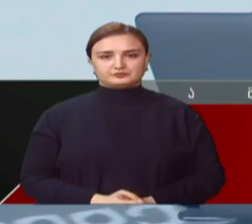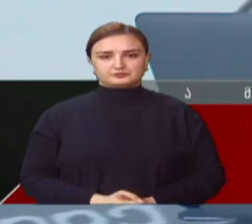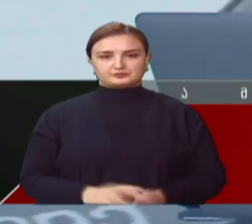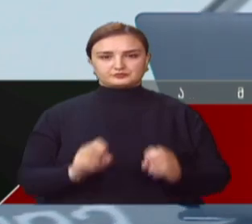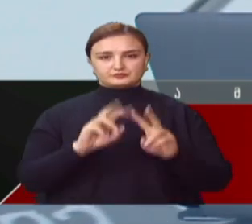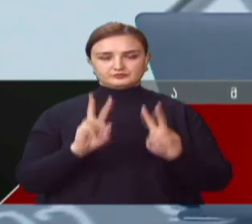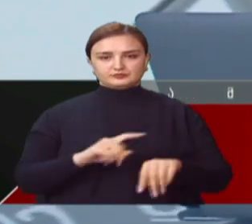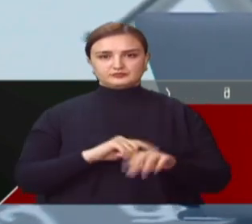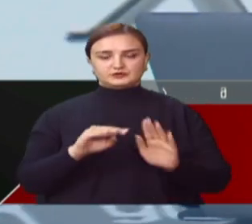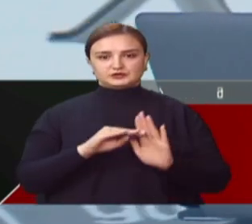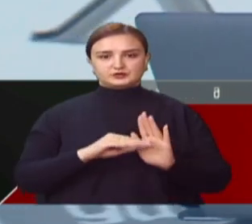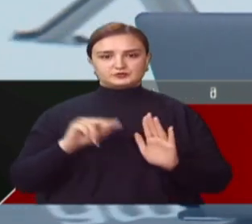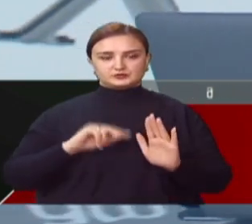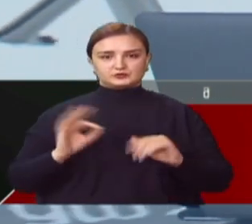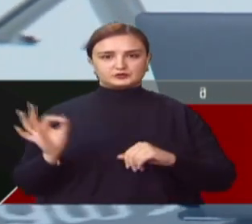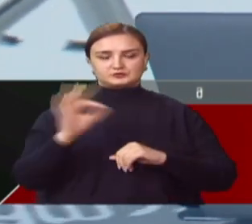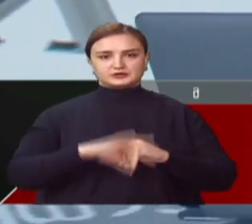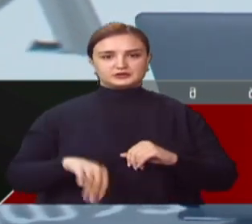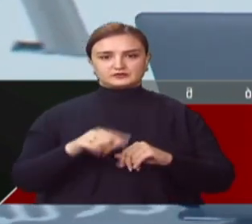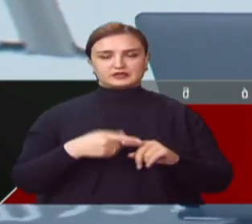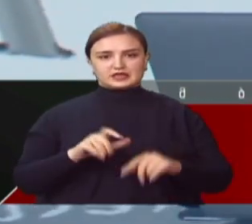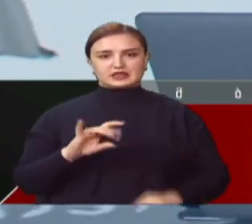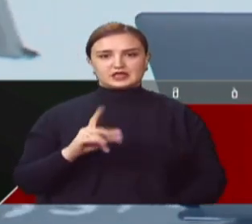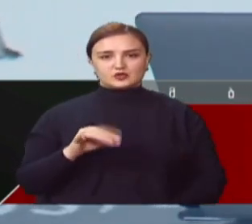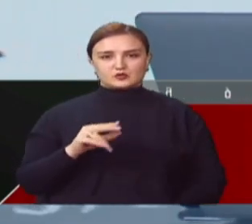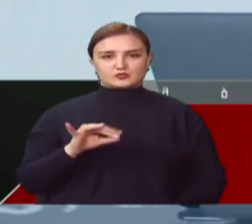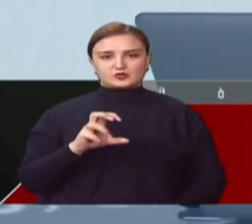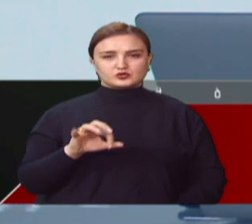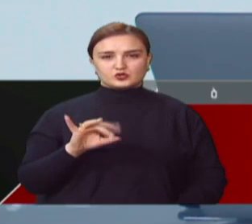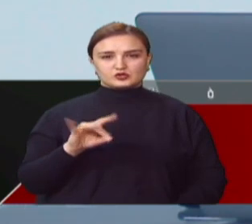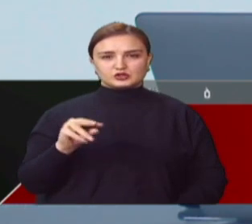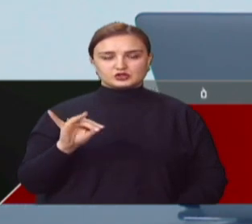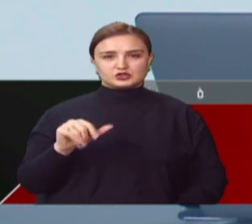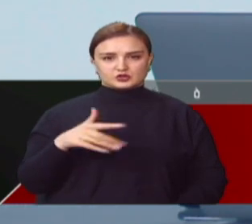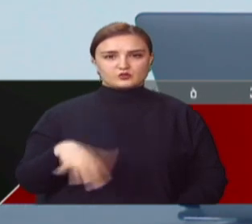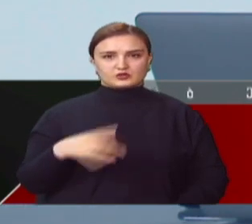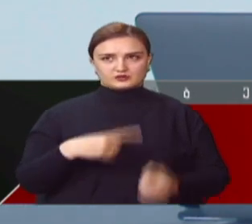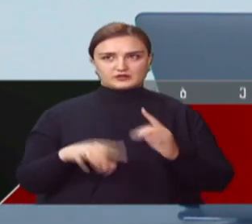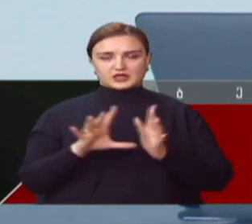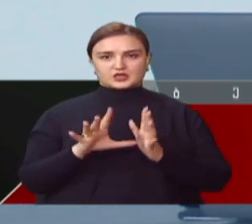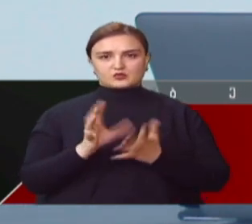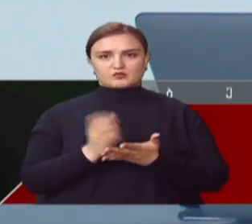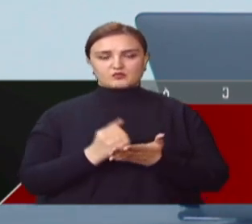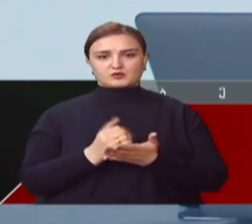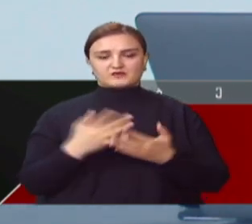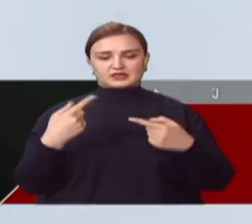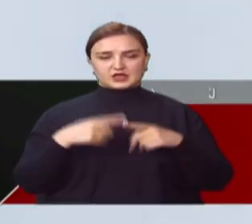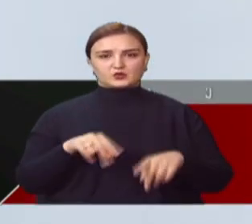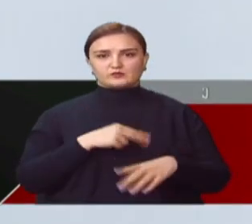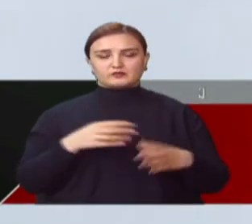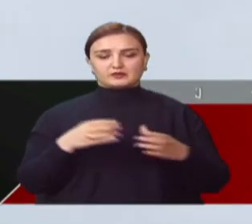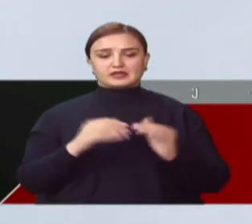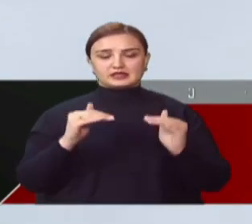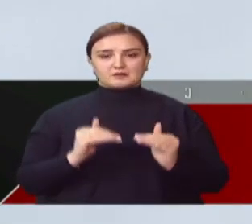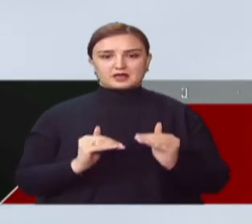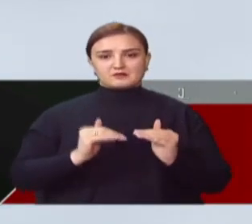საგანგებო რეჟიმში მუშაობს დასავლეთ საქართველოს ენერგოპრო ჯორჯი. Ამ დროისთვის აბონენტების ნაწილს უკვე აღუდგა ენერგომომარაგება. Ტექნიკური ბრიგადები მაღალი და